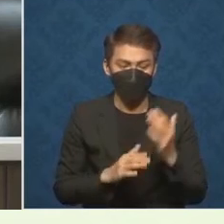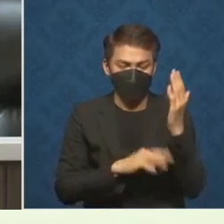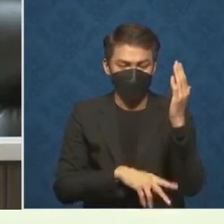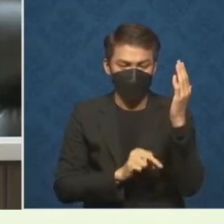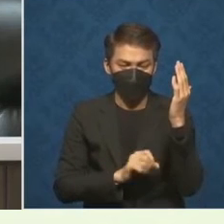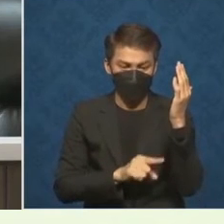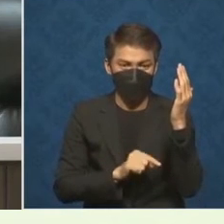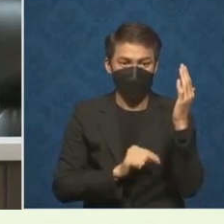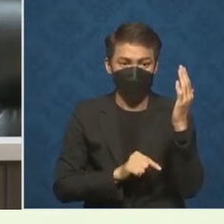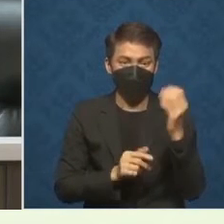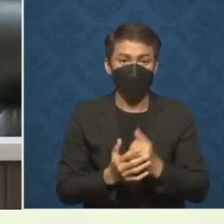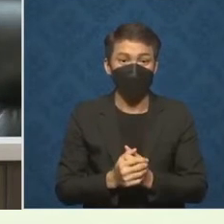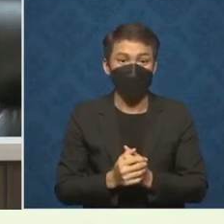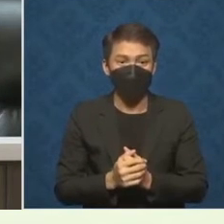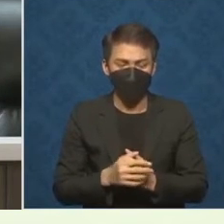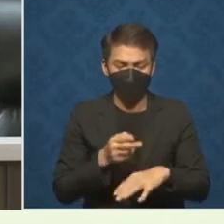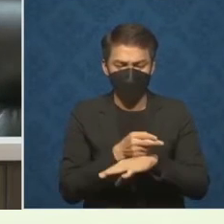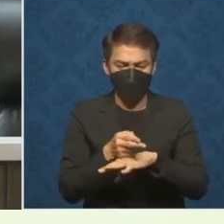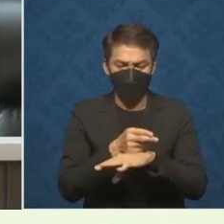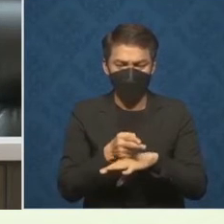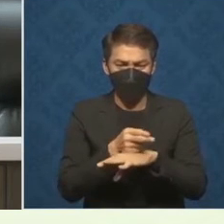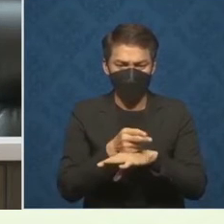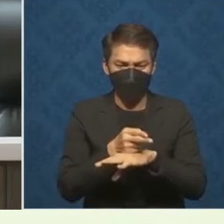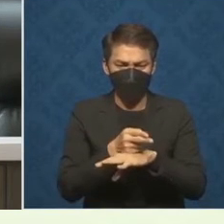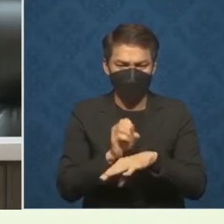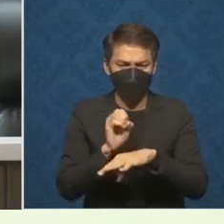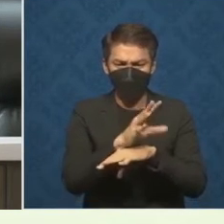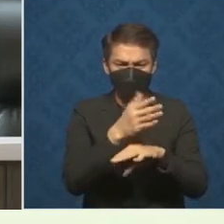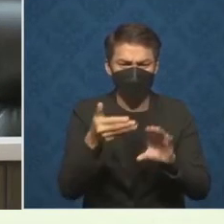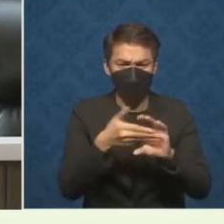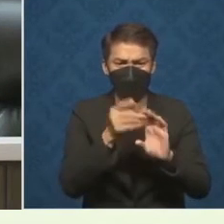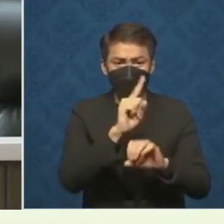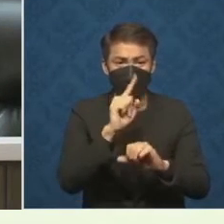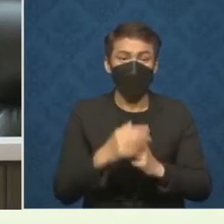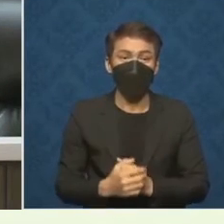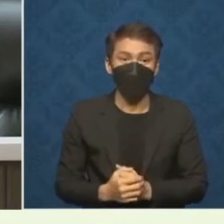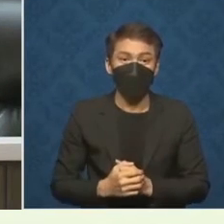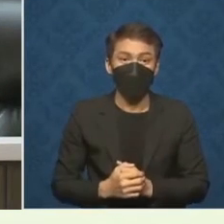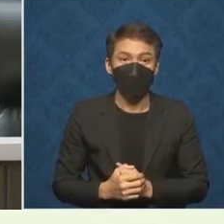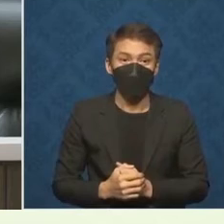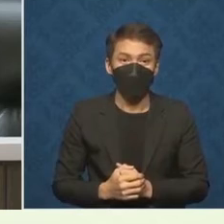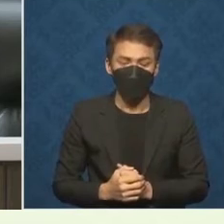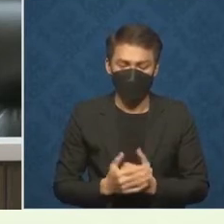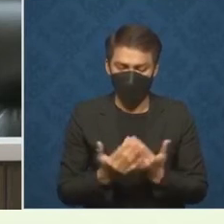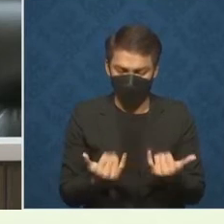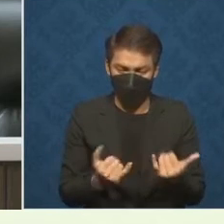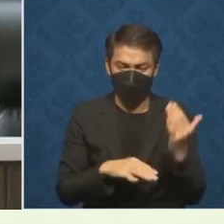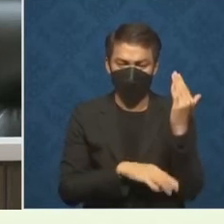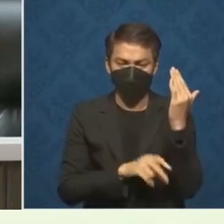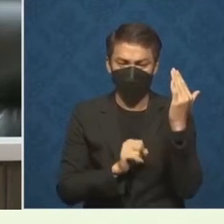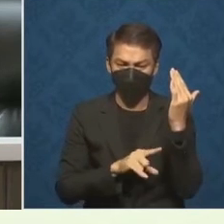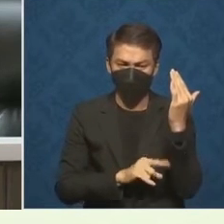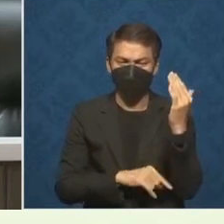อยู่ๆท่านก็มาฉายคลิปไม่รู้มันจะพักไหนอย่างนี้คนนครศรีธรรมราชเสียชื่อครับขอให้ยุติเล